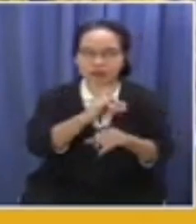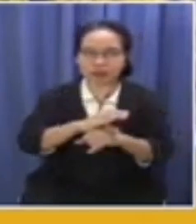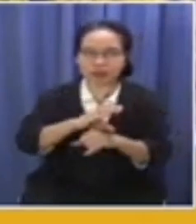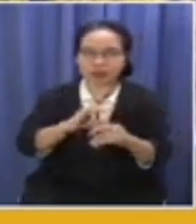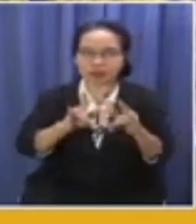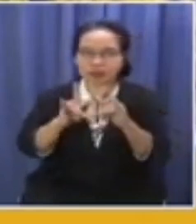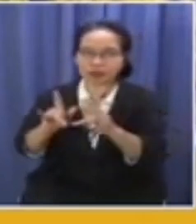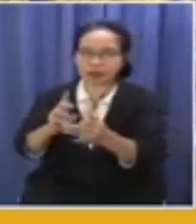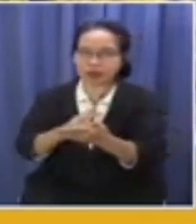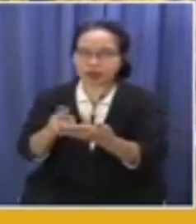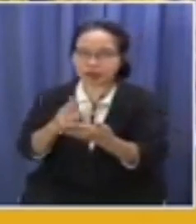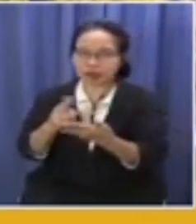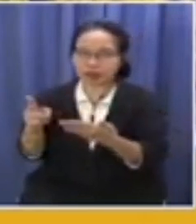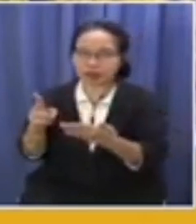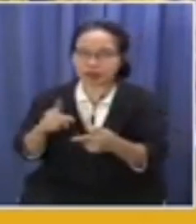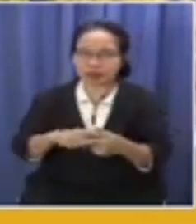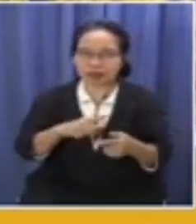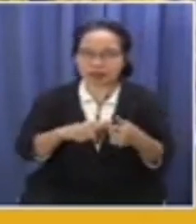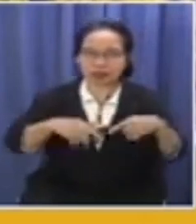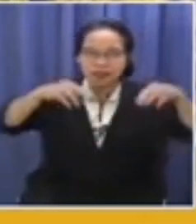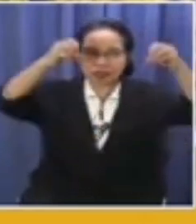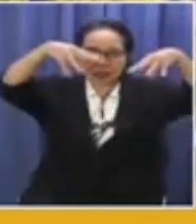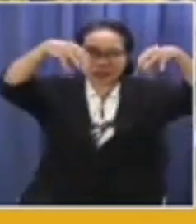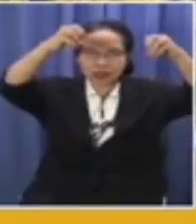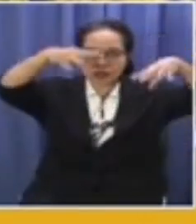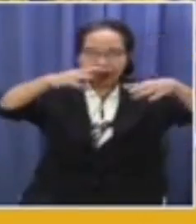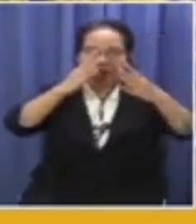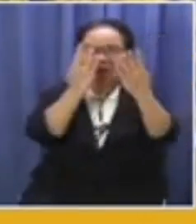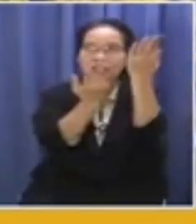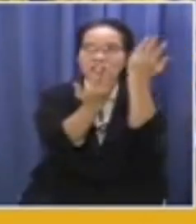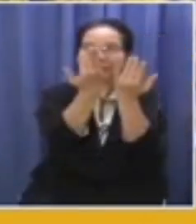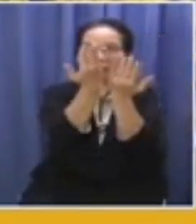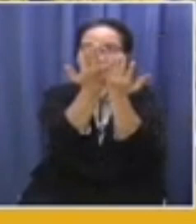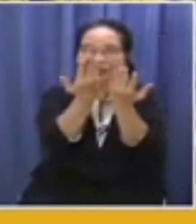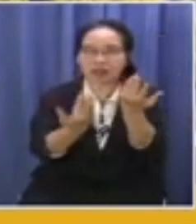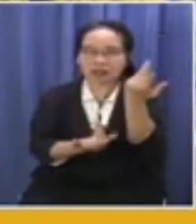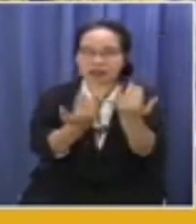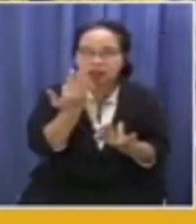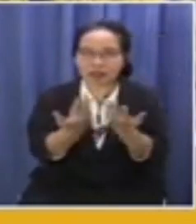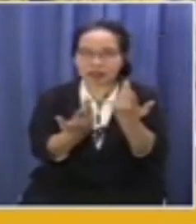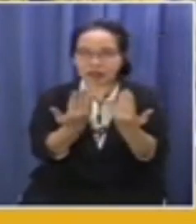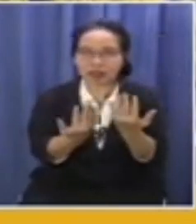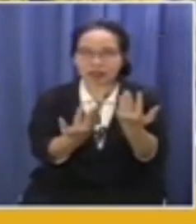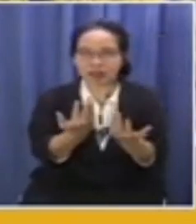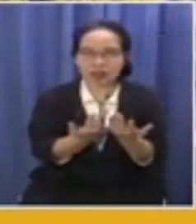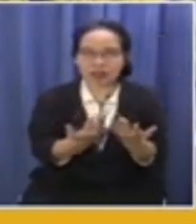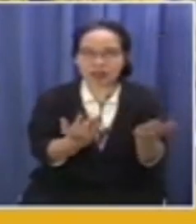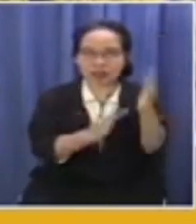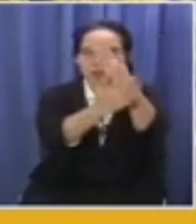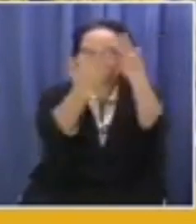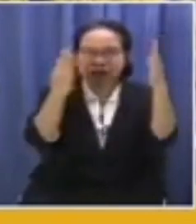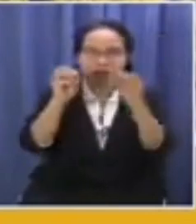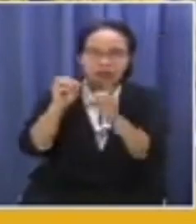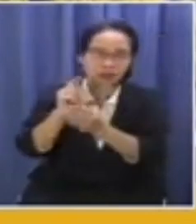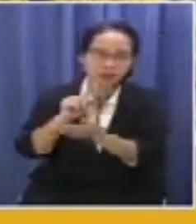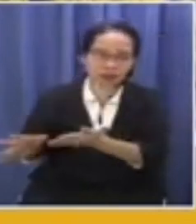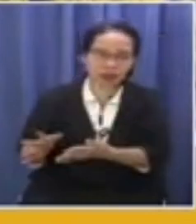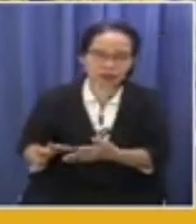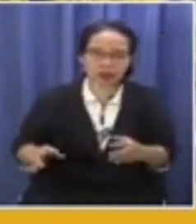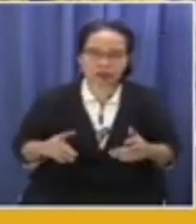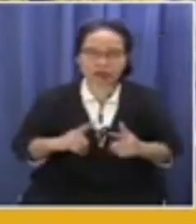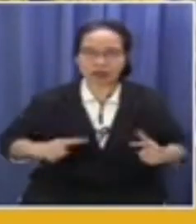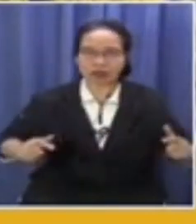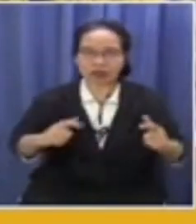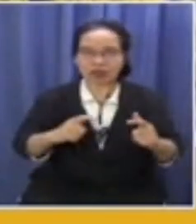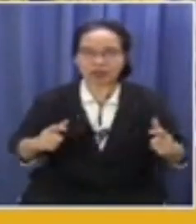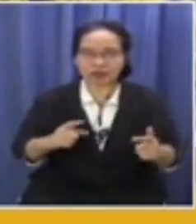ng mga Banal uulan ngayon ng apoy sa langit ano ibubulid sila ngayon sa dagat-dagatang